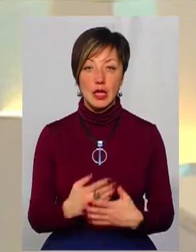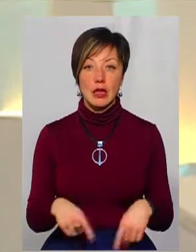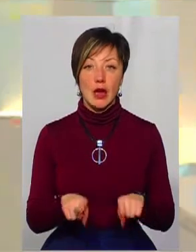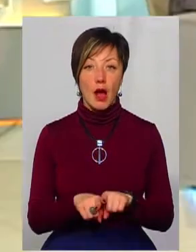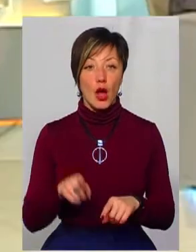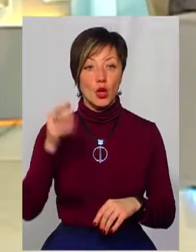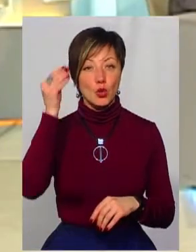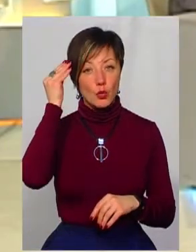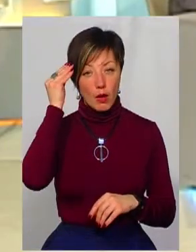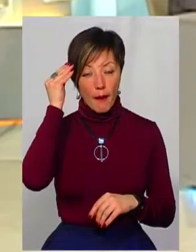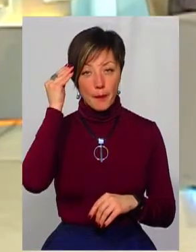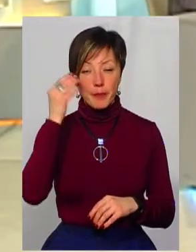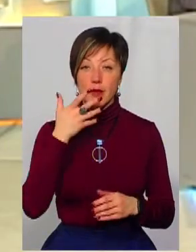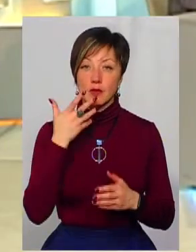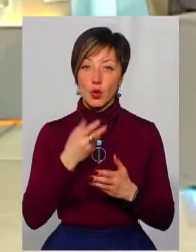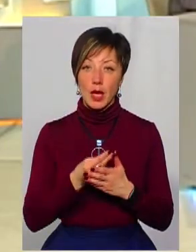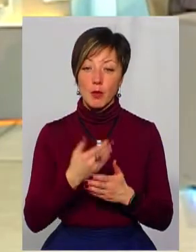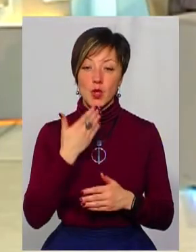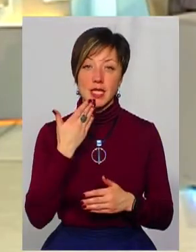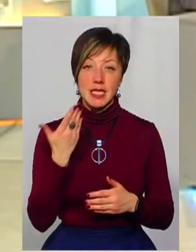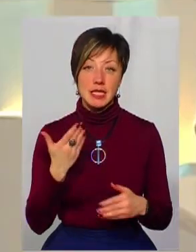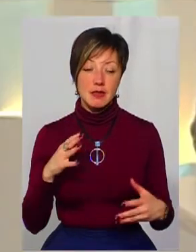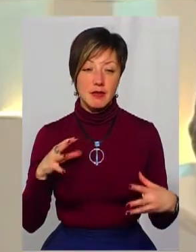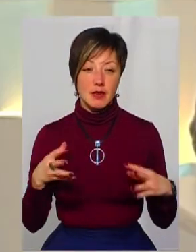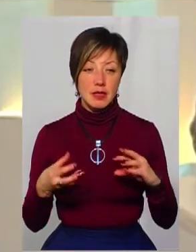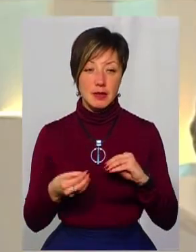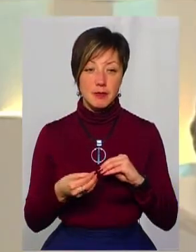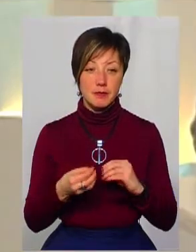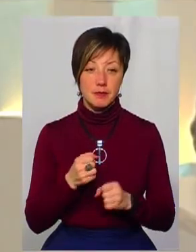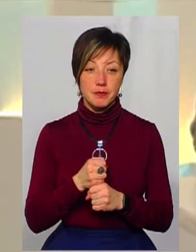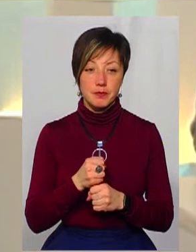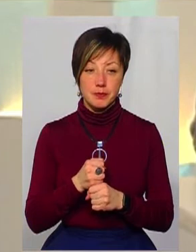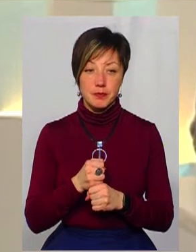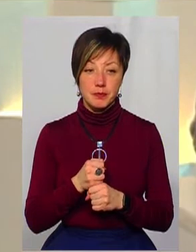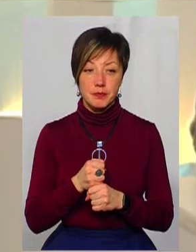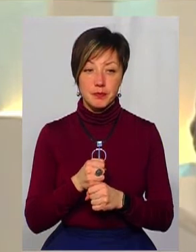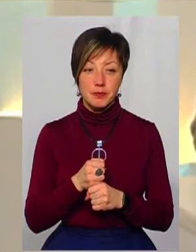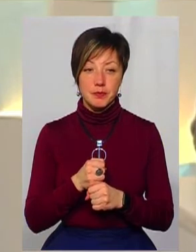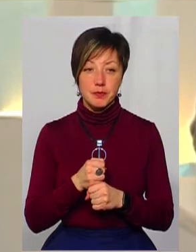така думка, у своєму звіті про результати роботи